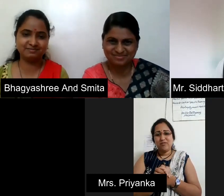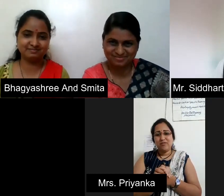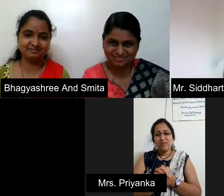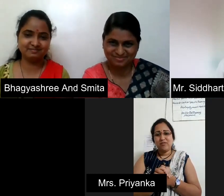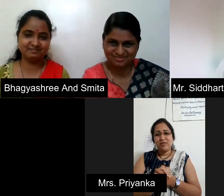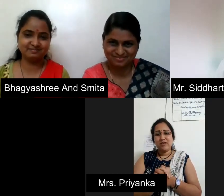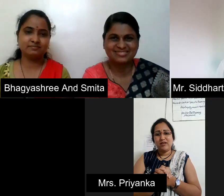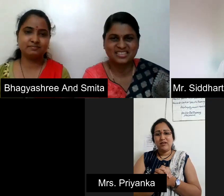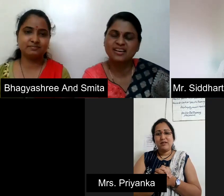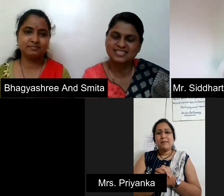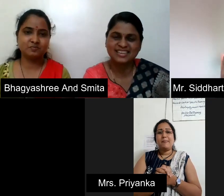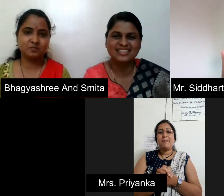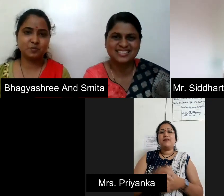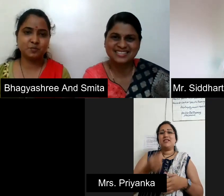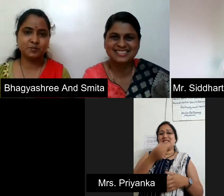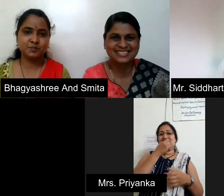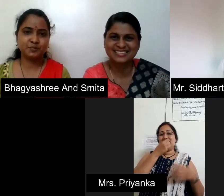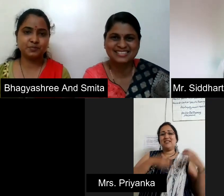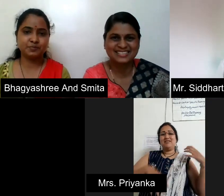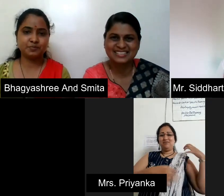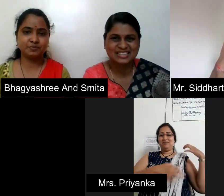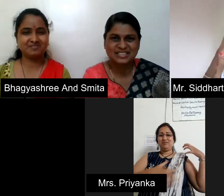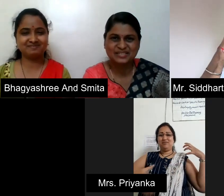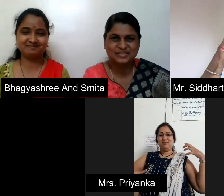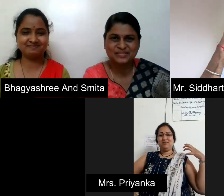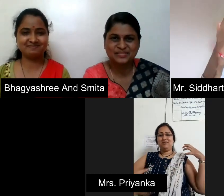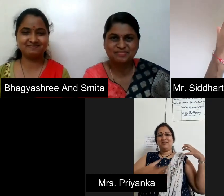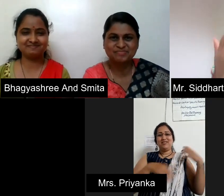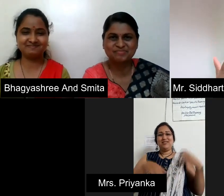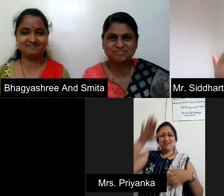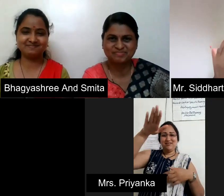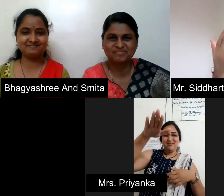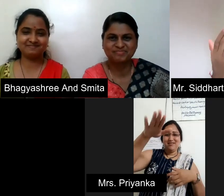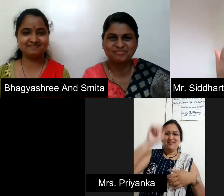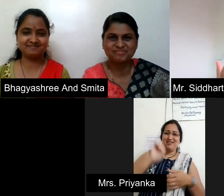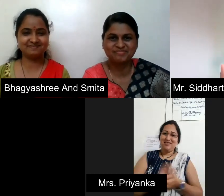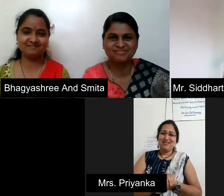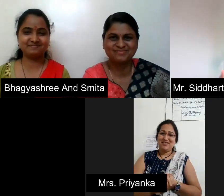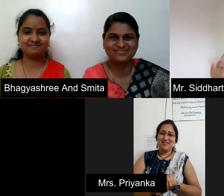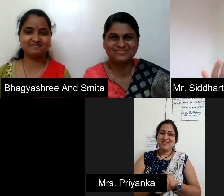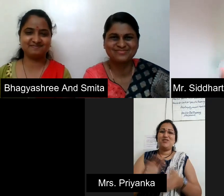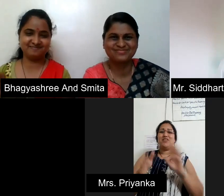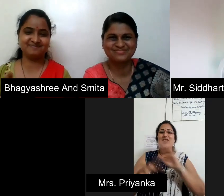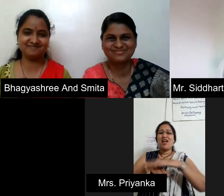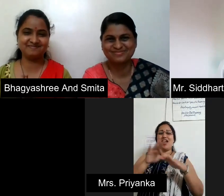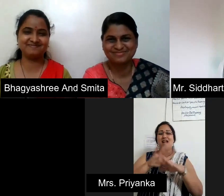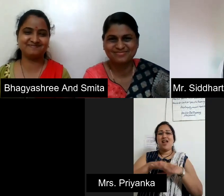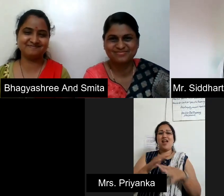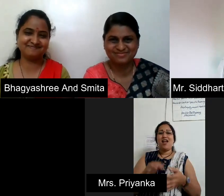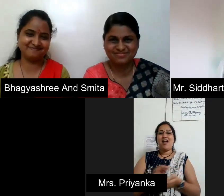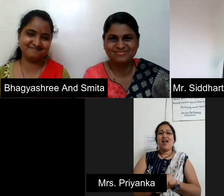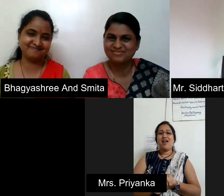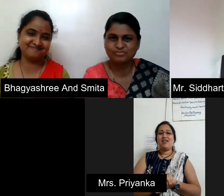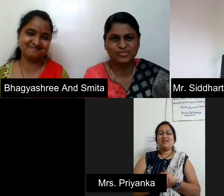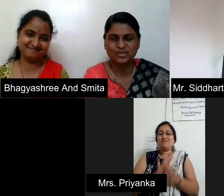माता सरस्वती की कृपा सीधे सीधे भाग्यश्री के भाग्य में, उनके हाथों में और उनके मस्तिष्क